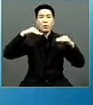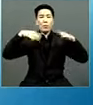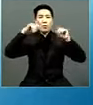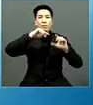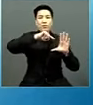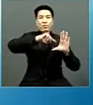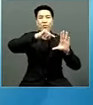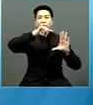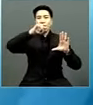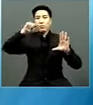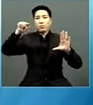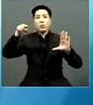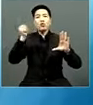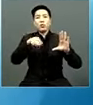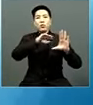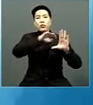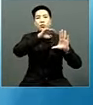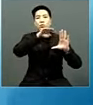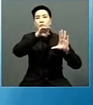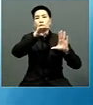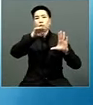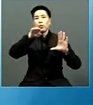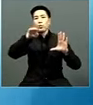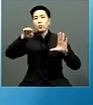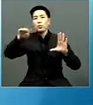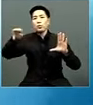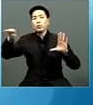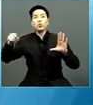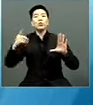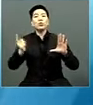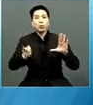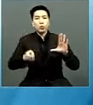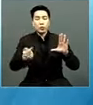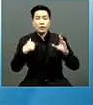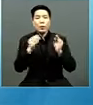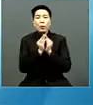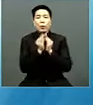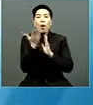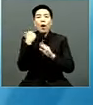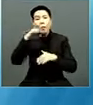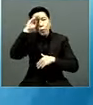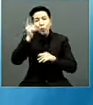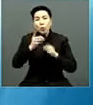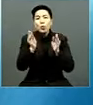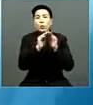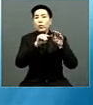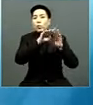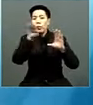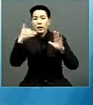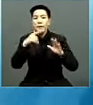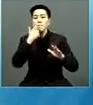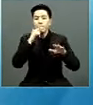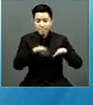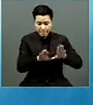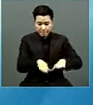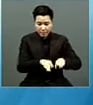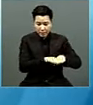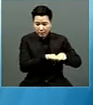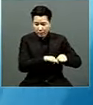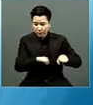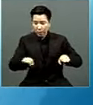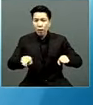ครับสะสมก็จะนิ่งๆไปนะครับเช่นเดียวกันกับผู้ป่วยใหม่สีแดงข้างล่างก็เป็นรูปแบบกราฟที่เ